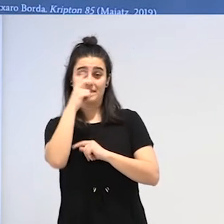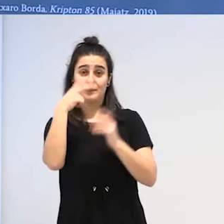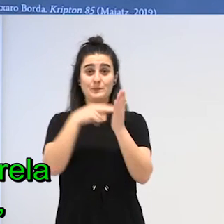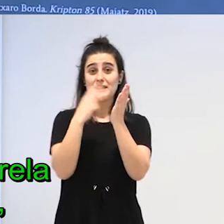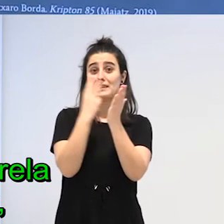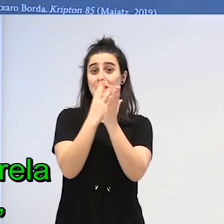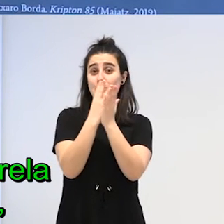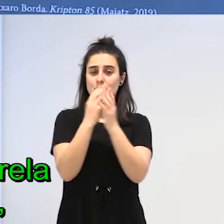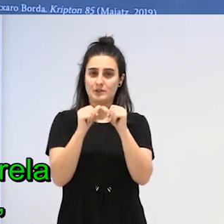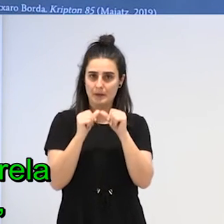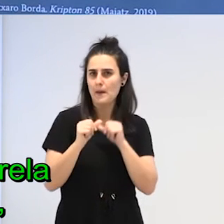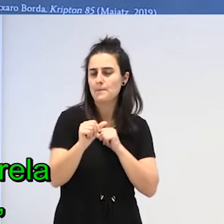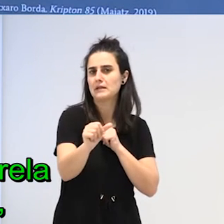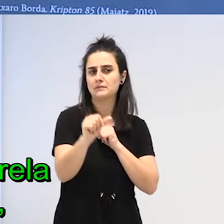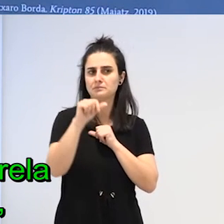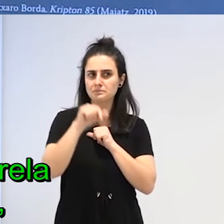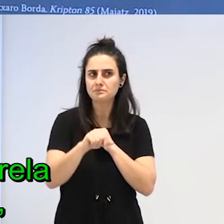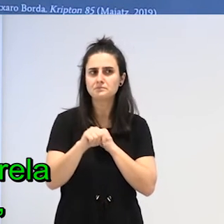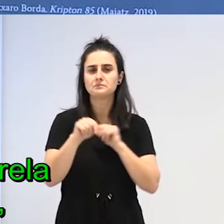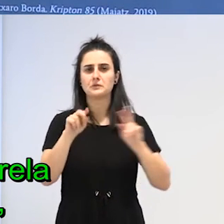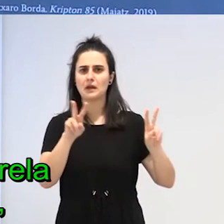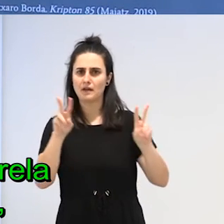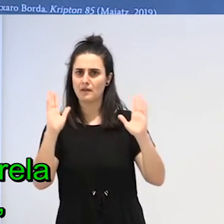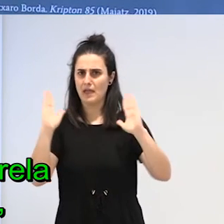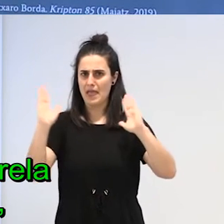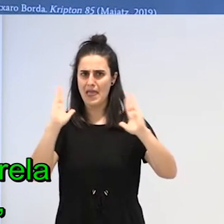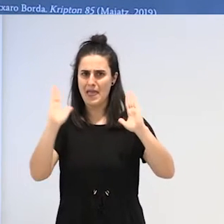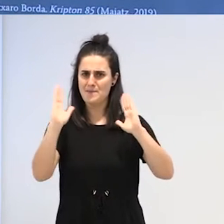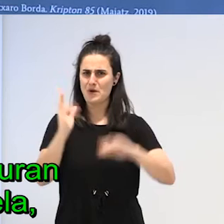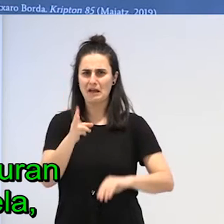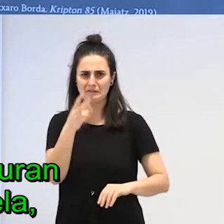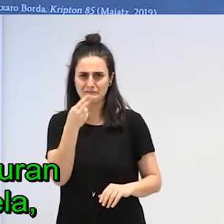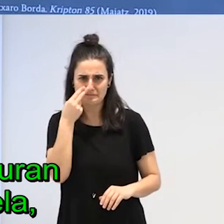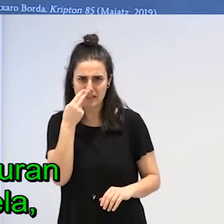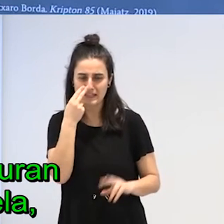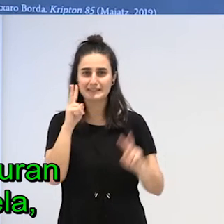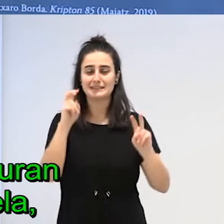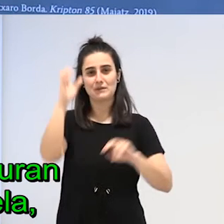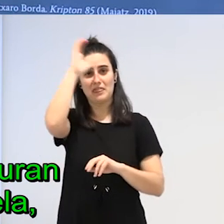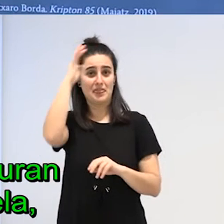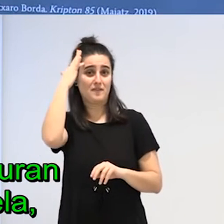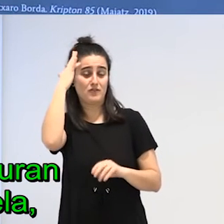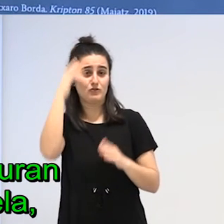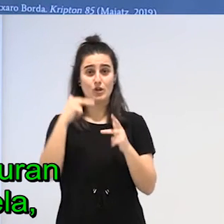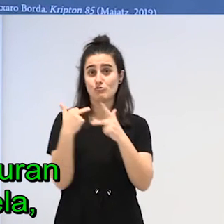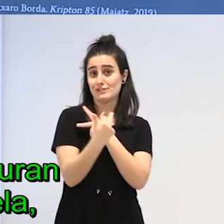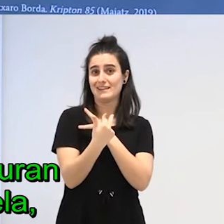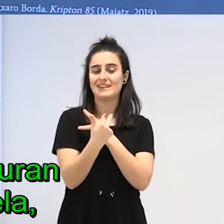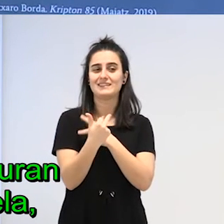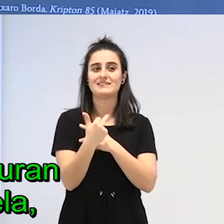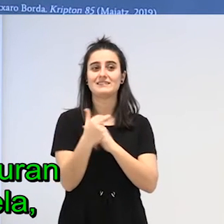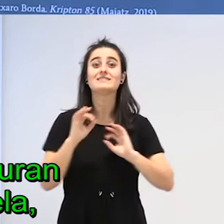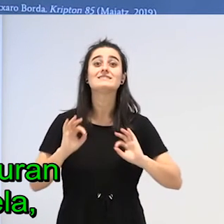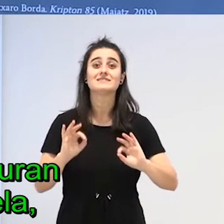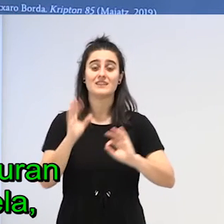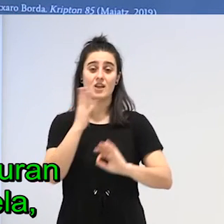2018-tik aurrera, ba, une interesgarria bizitzen ari garela euskarazko zientzia fikzioan, edo, bueno, esango genuke gazte literaturan